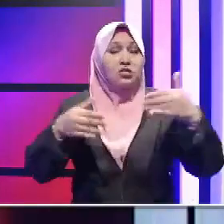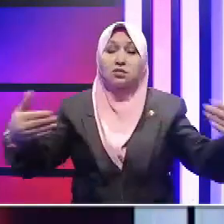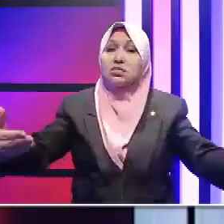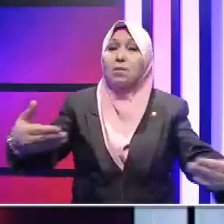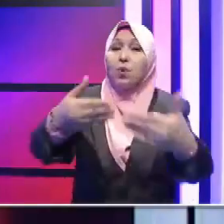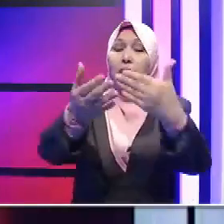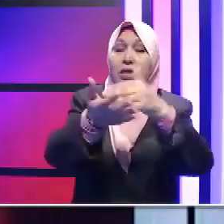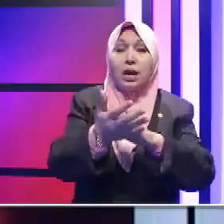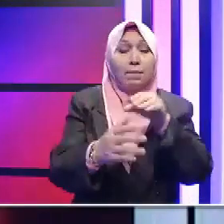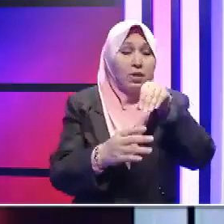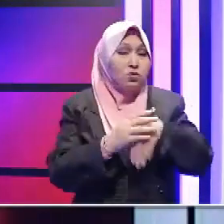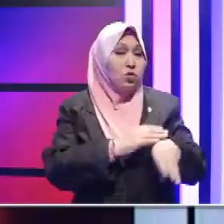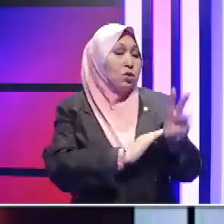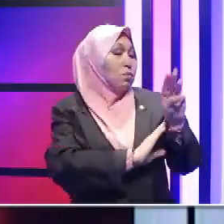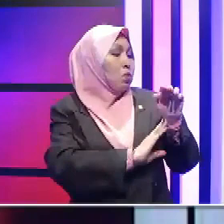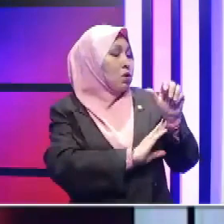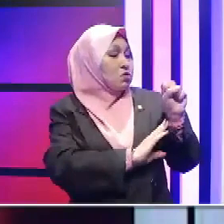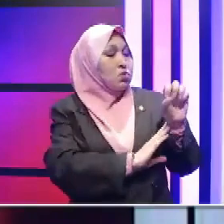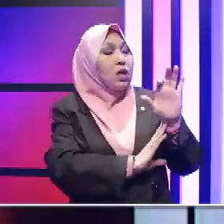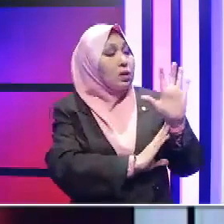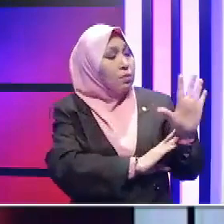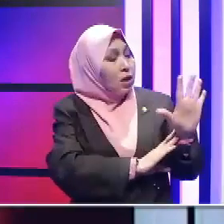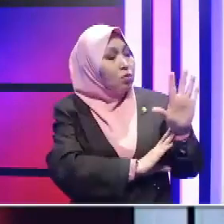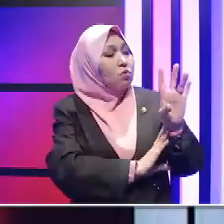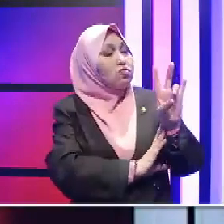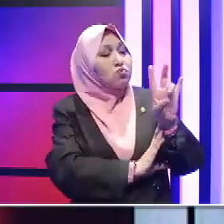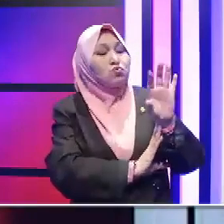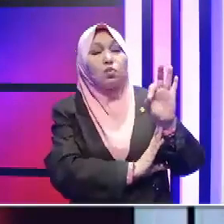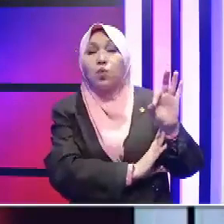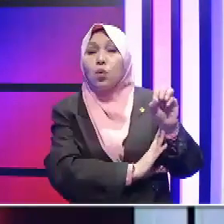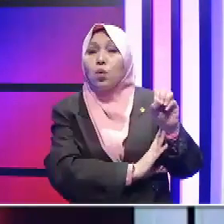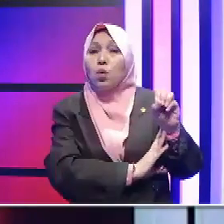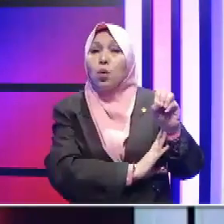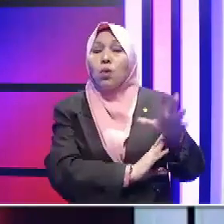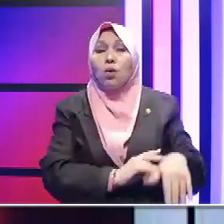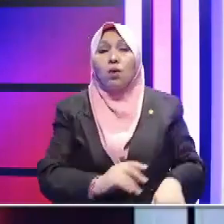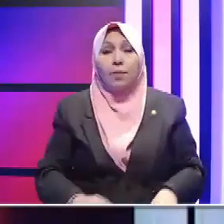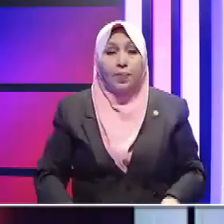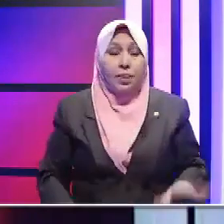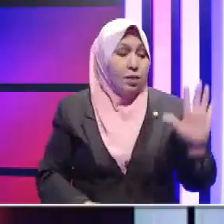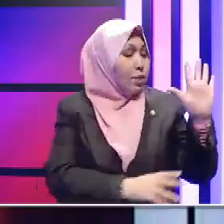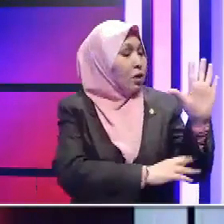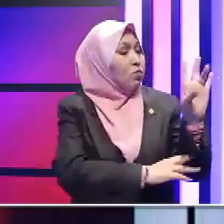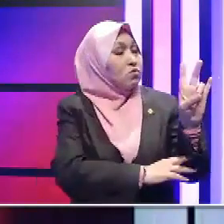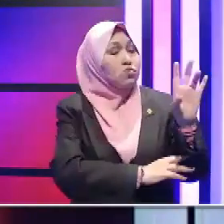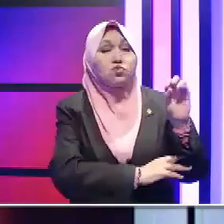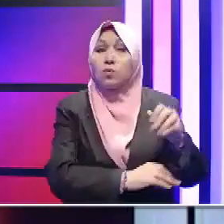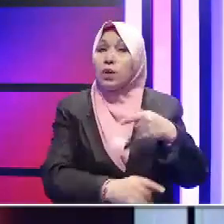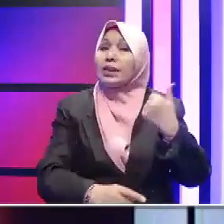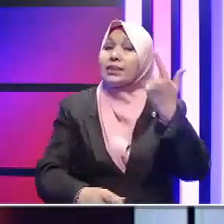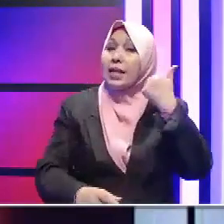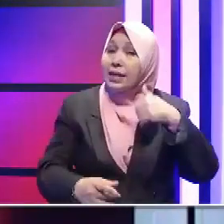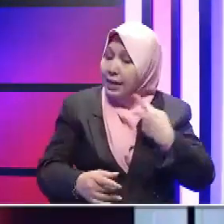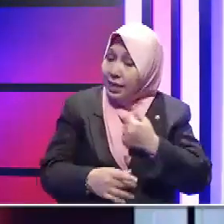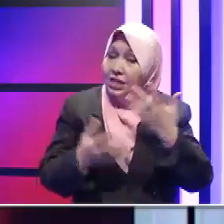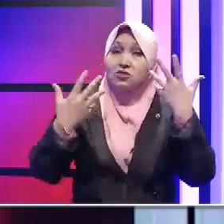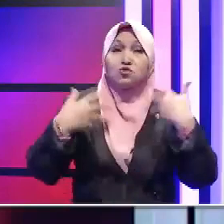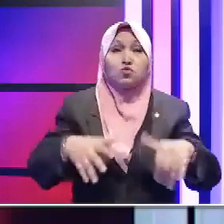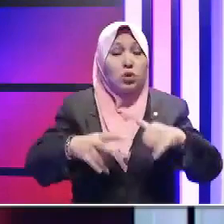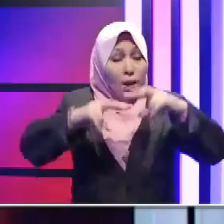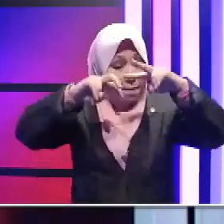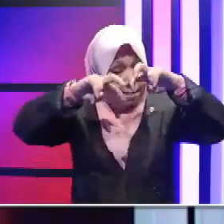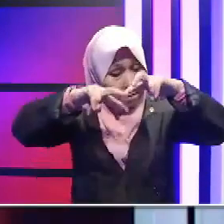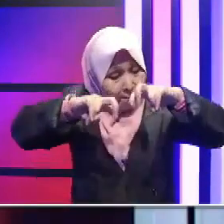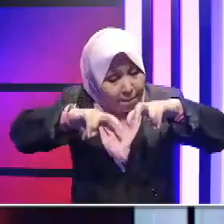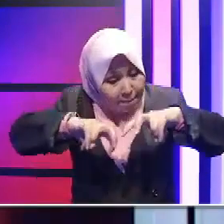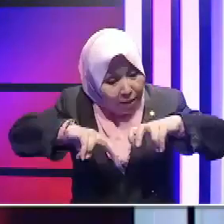kita akan masuk kehalaman 570 571 tadi situ telah menurun ke